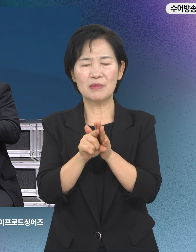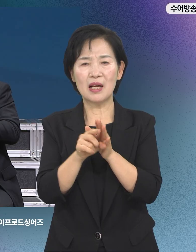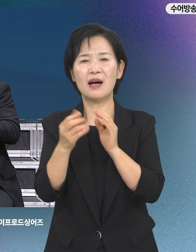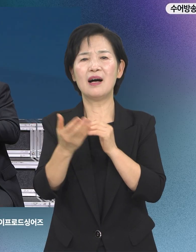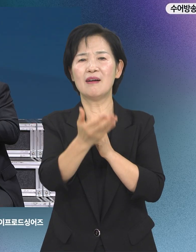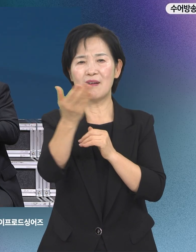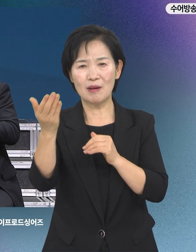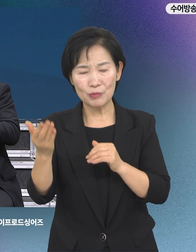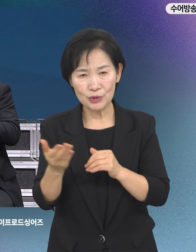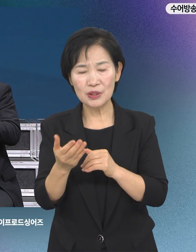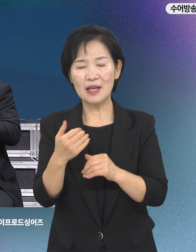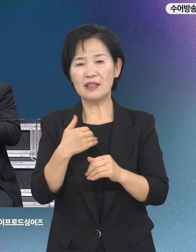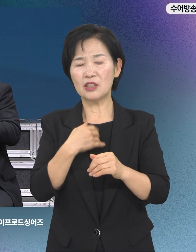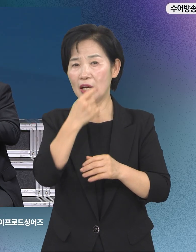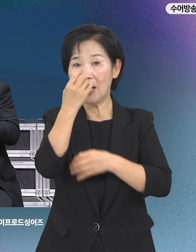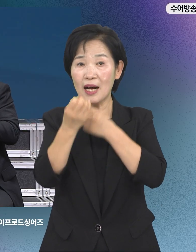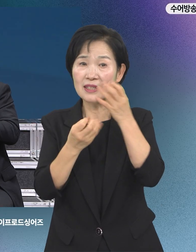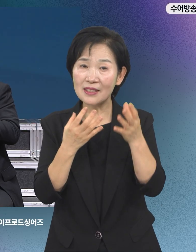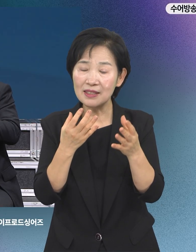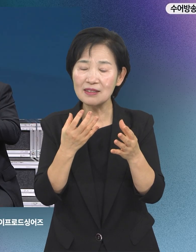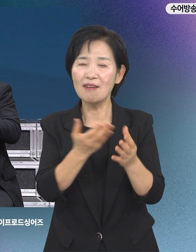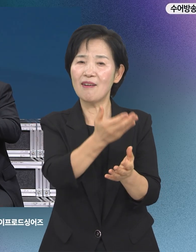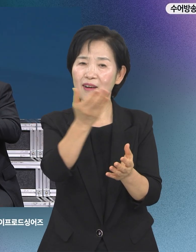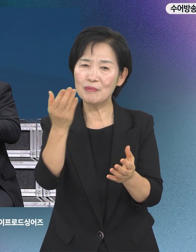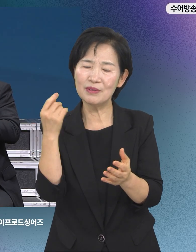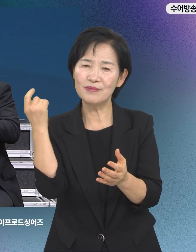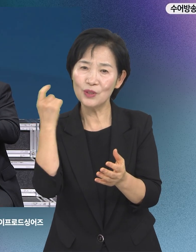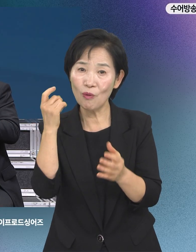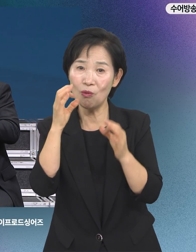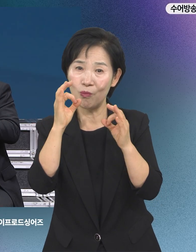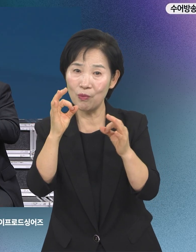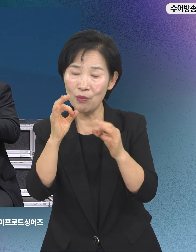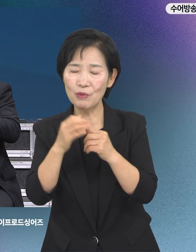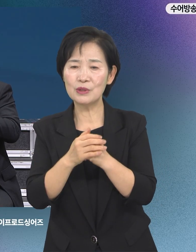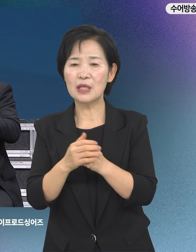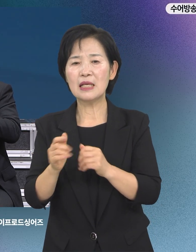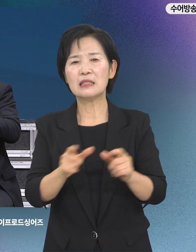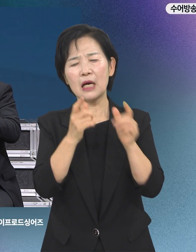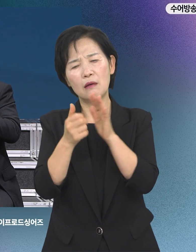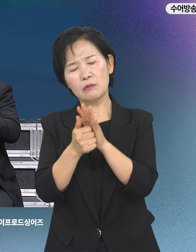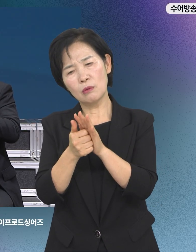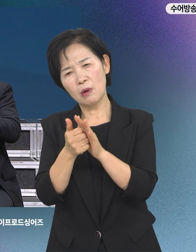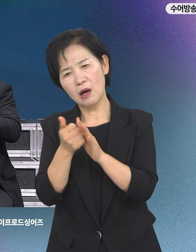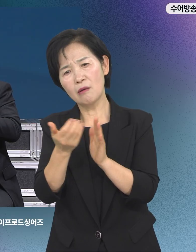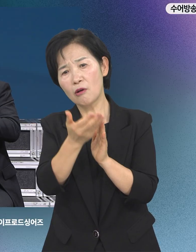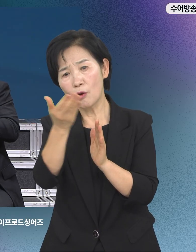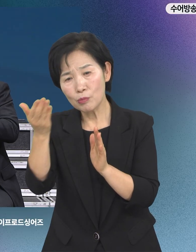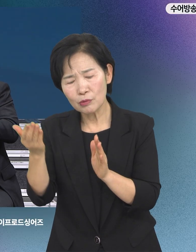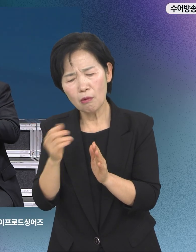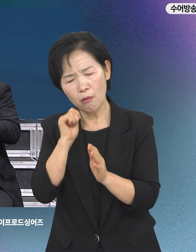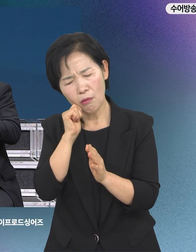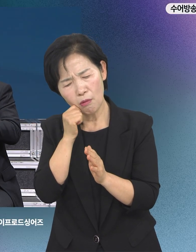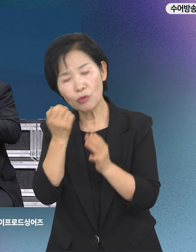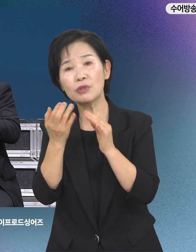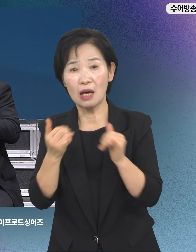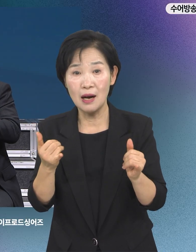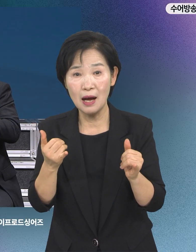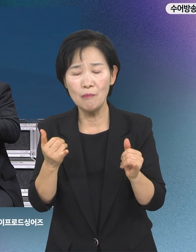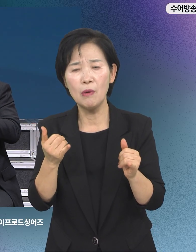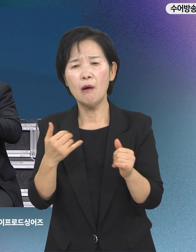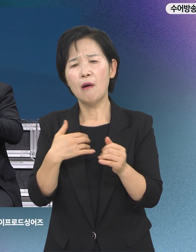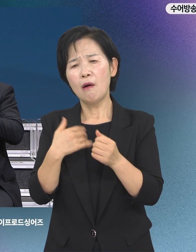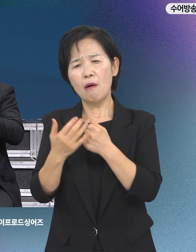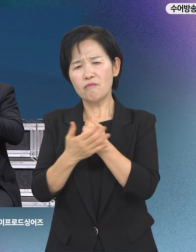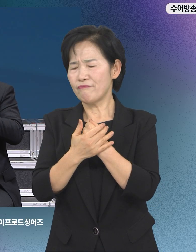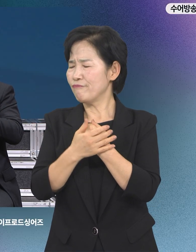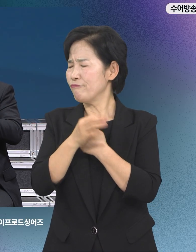여러분, 이 시간 제 간증을 듣고 계신 분 가운데 살 소망이 끊어지고 나를 도와줄 사람 하나